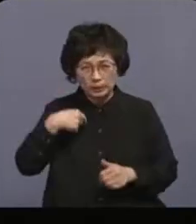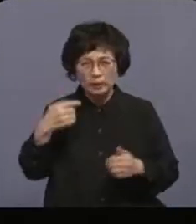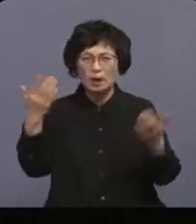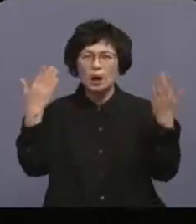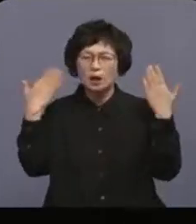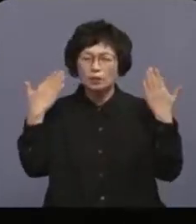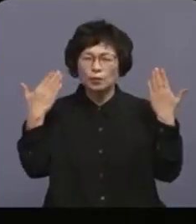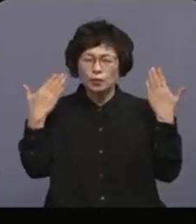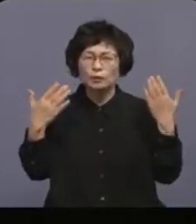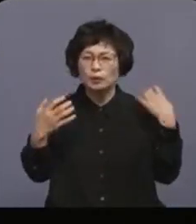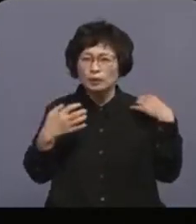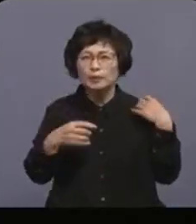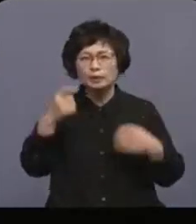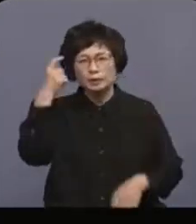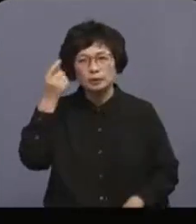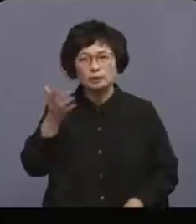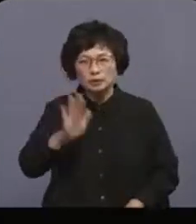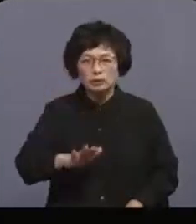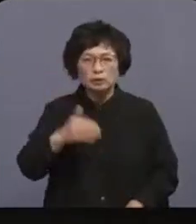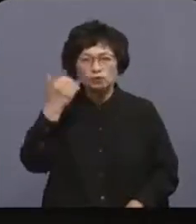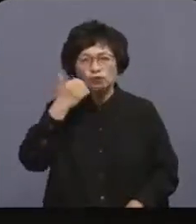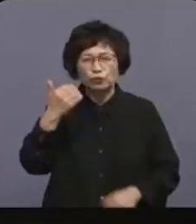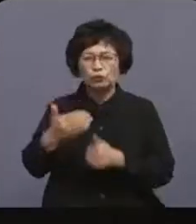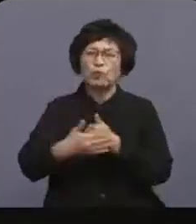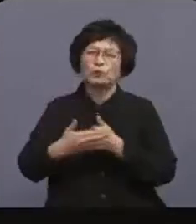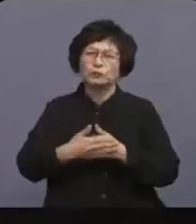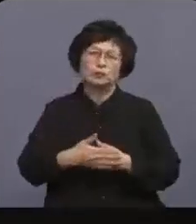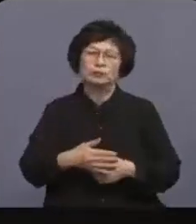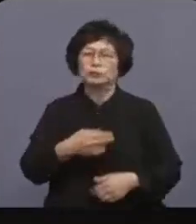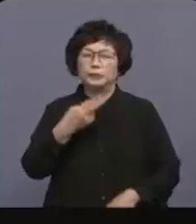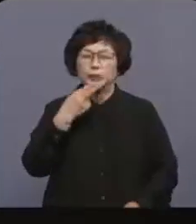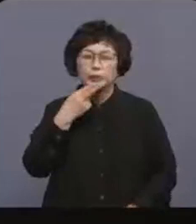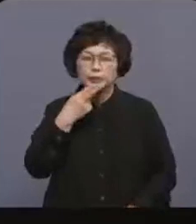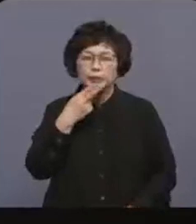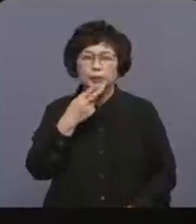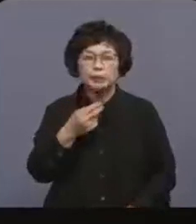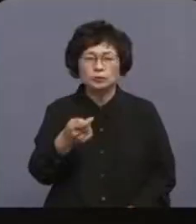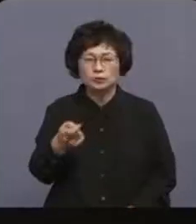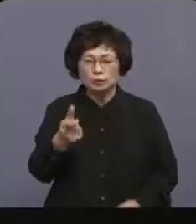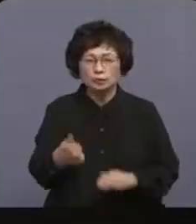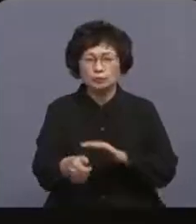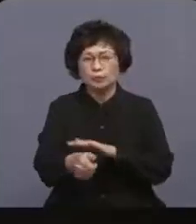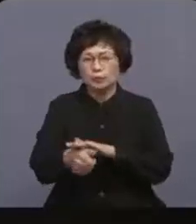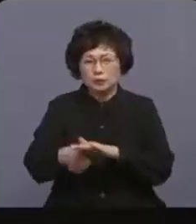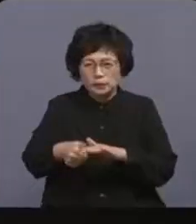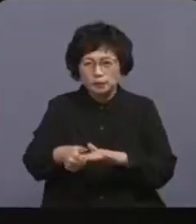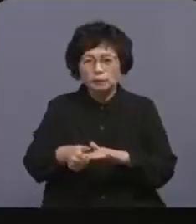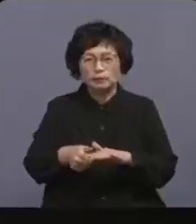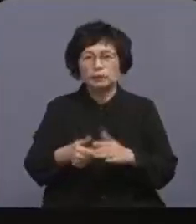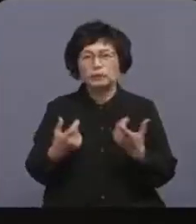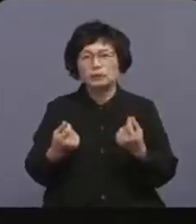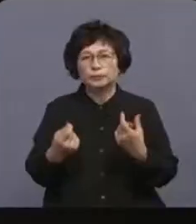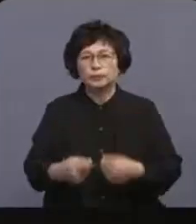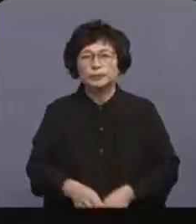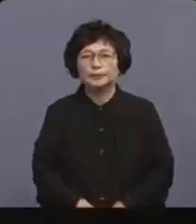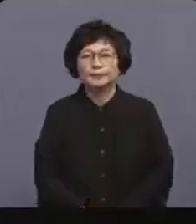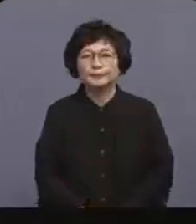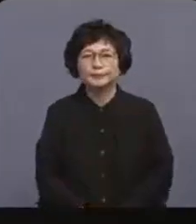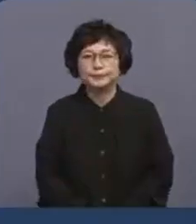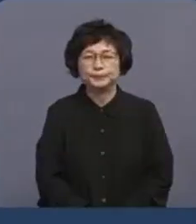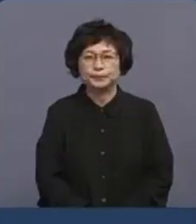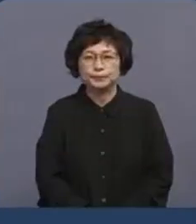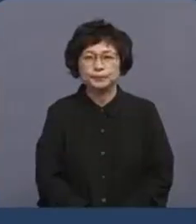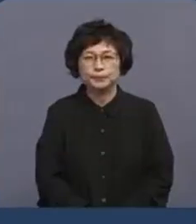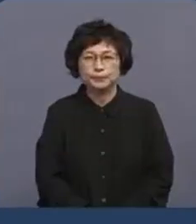일이라고 생각하는데 아무도 이렇게 뭔가 도와주시지 않는 부분에 조금 많이 위축이 됐었던 거